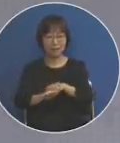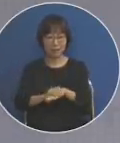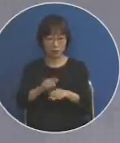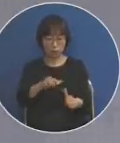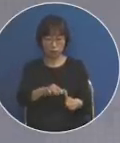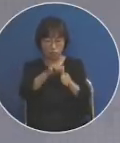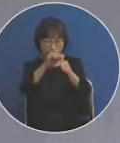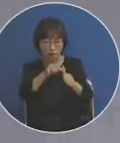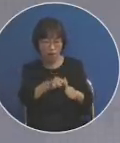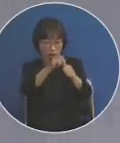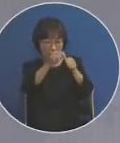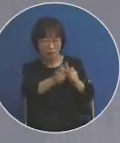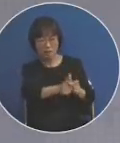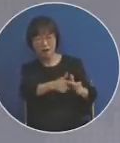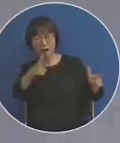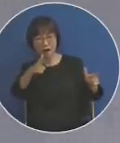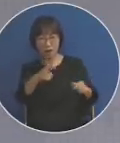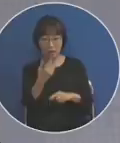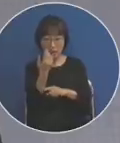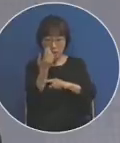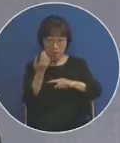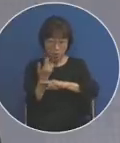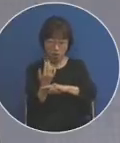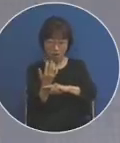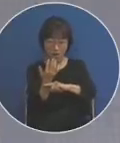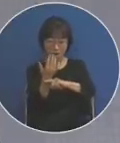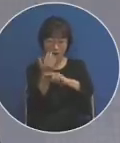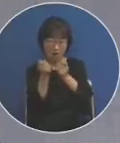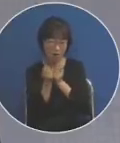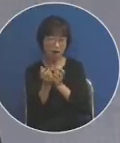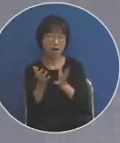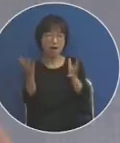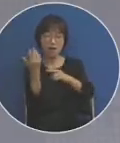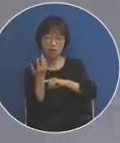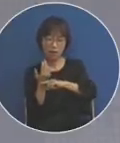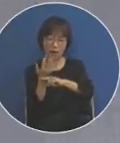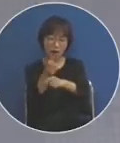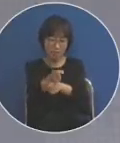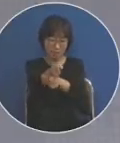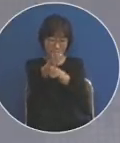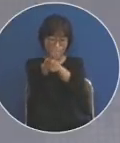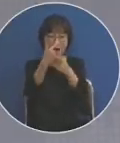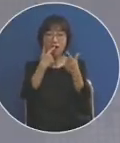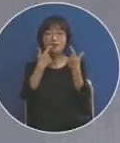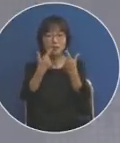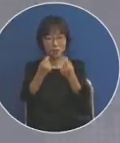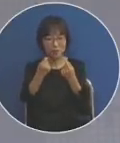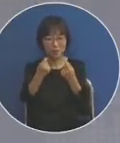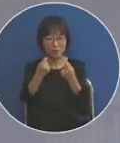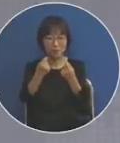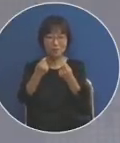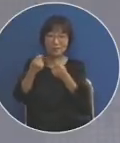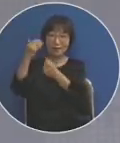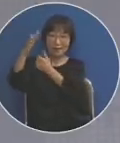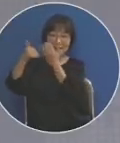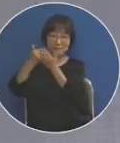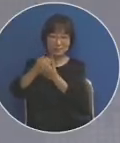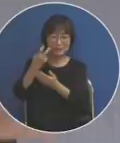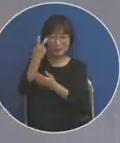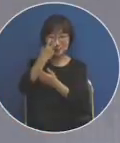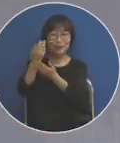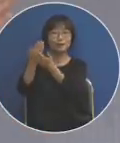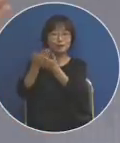지키겠다. He says I will protect you and I will not keep silent for your salvation to burn like a torch. 그게 미리 약속인 거예요. He gave that promise ahead of time. 내가